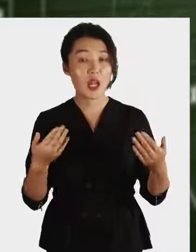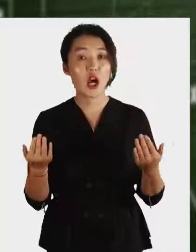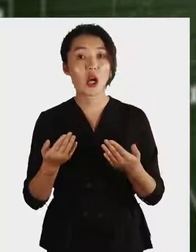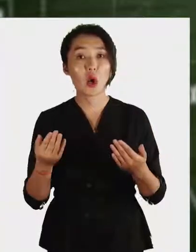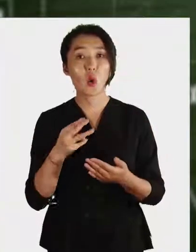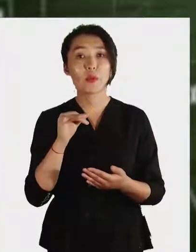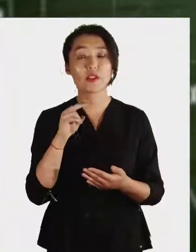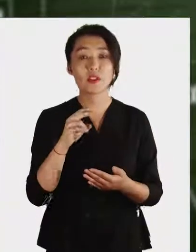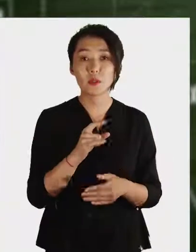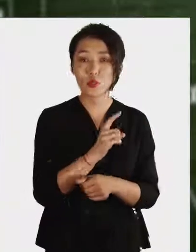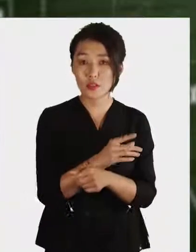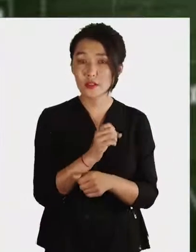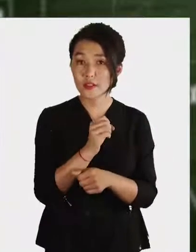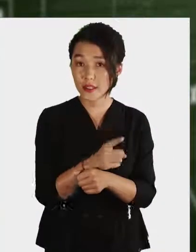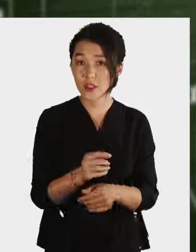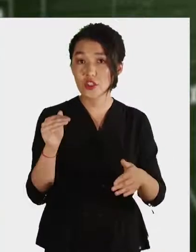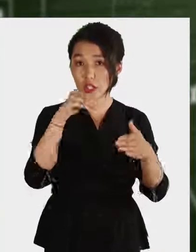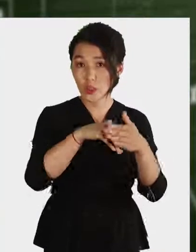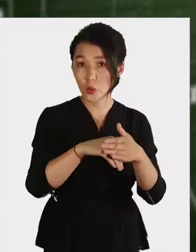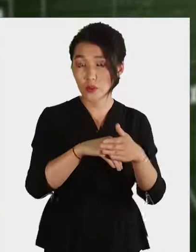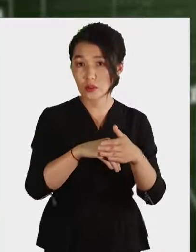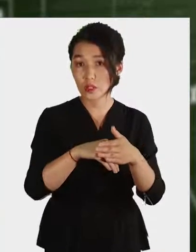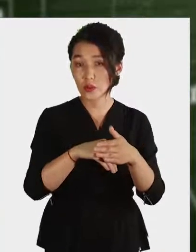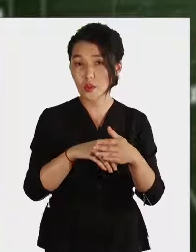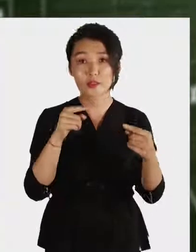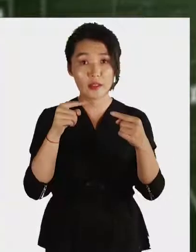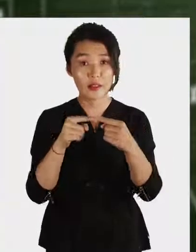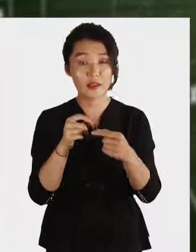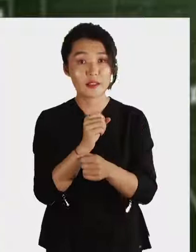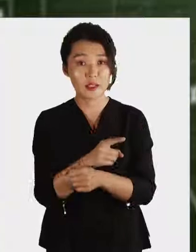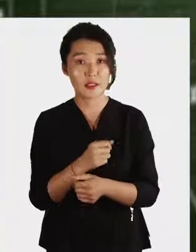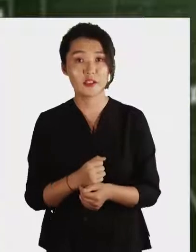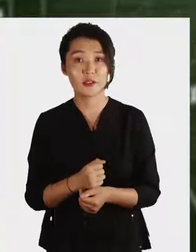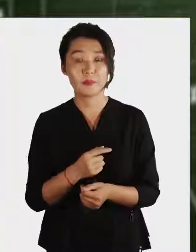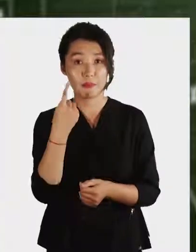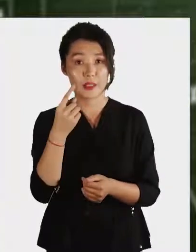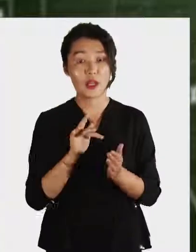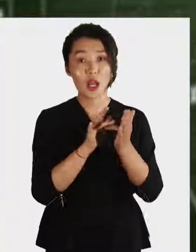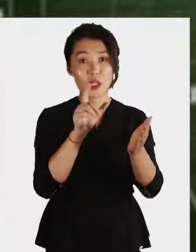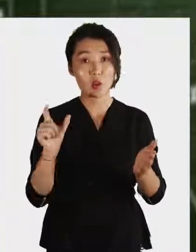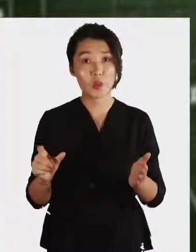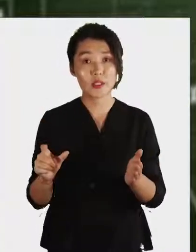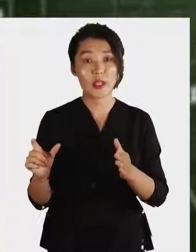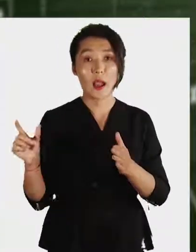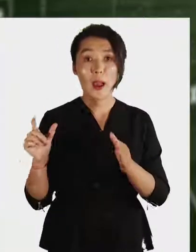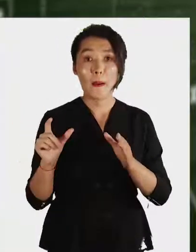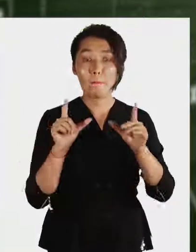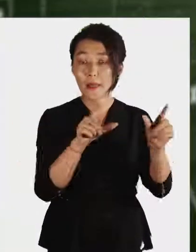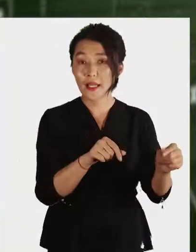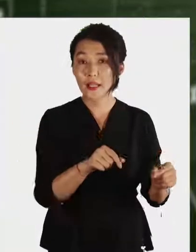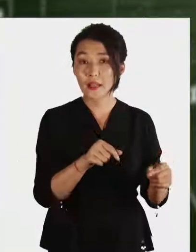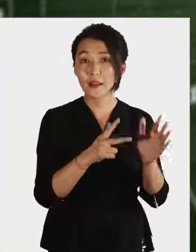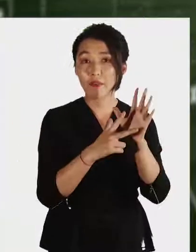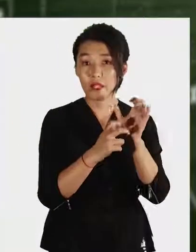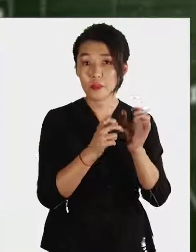типу задач относятся данные задачи. Вот первая задача. Турист проехал 800 километров, что